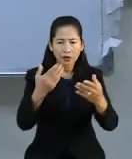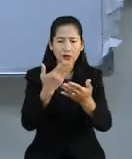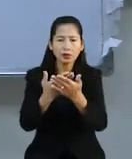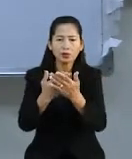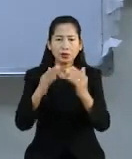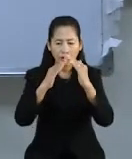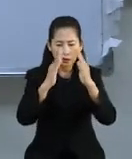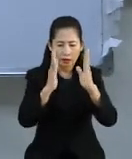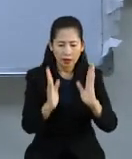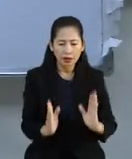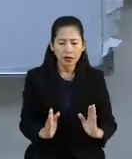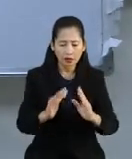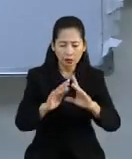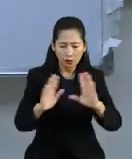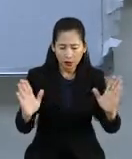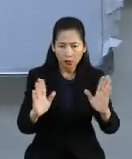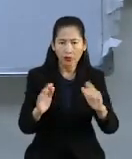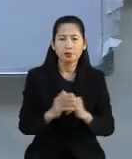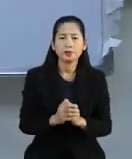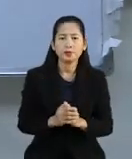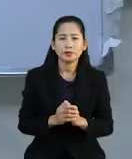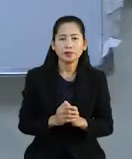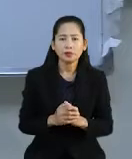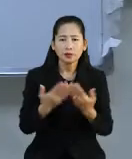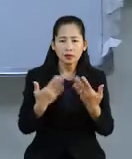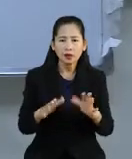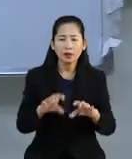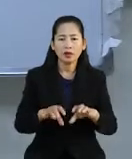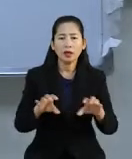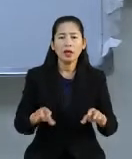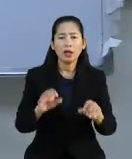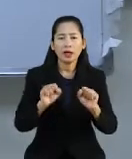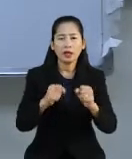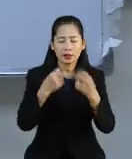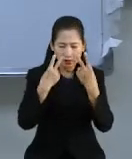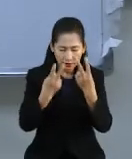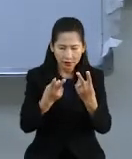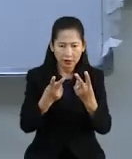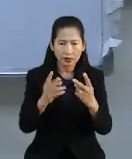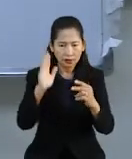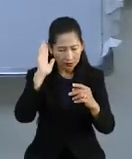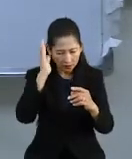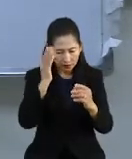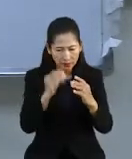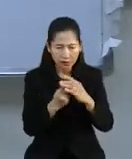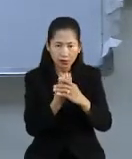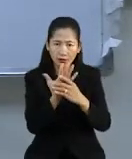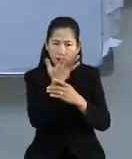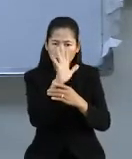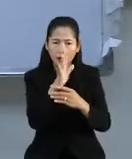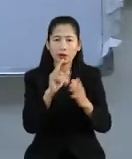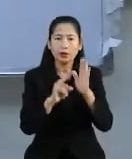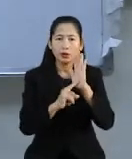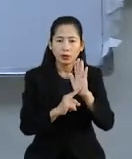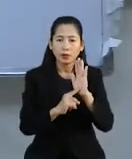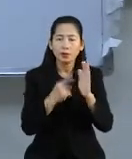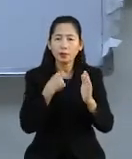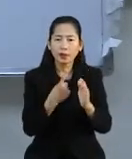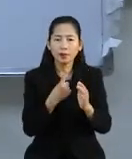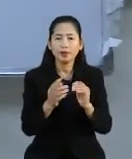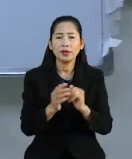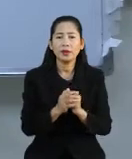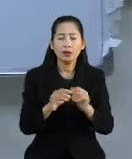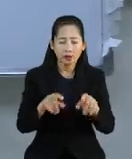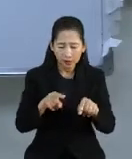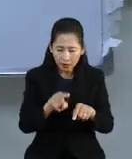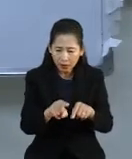ở kia thông thông mấy chẳng á chả sống con làm chẳng hai cái lãnh khác con ai sống con ta mà dạ rút có chiếc đài hông cơ hoa phép kê phép thả